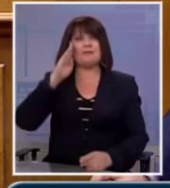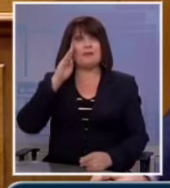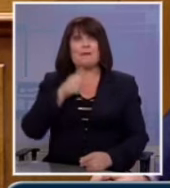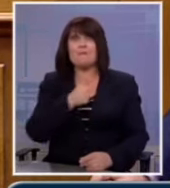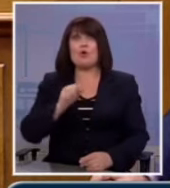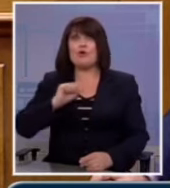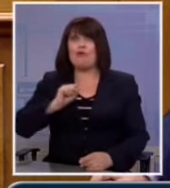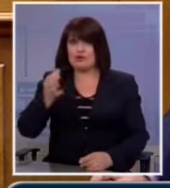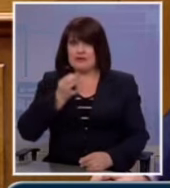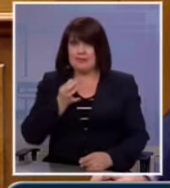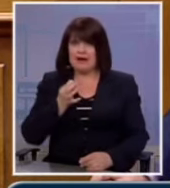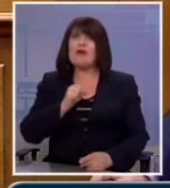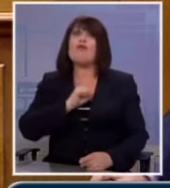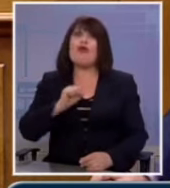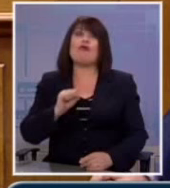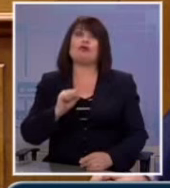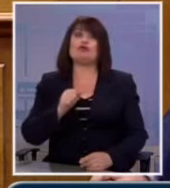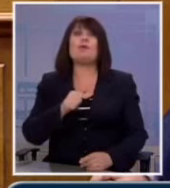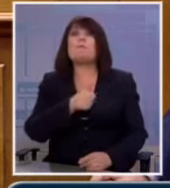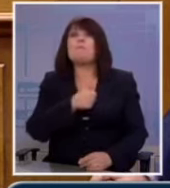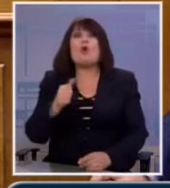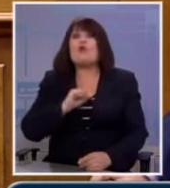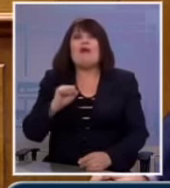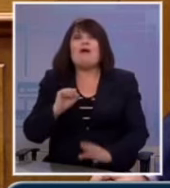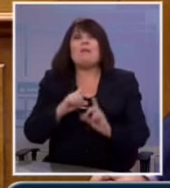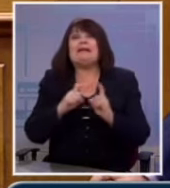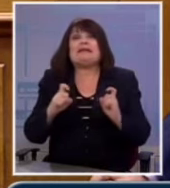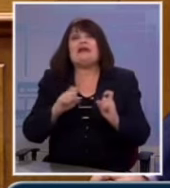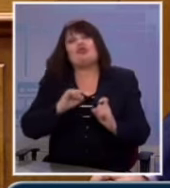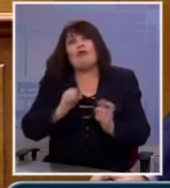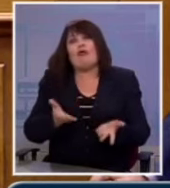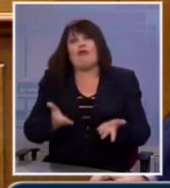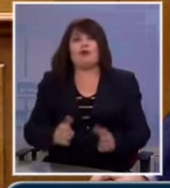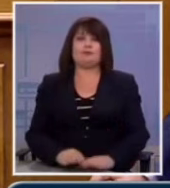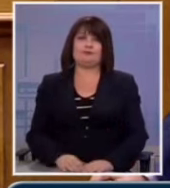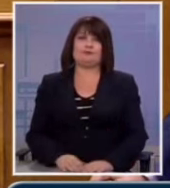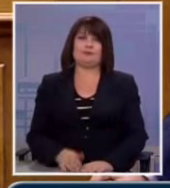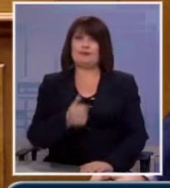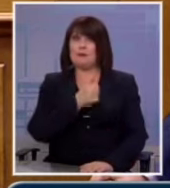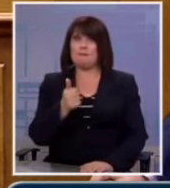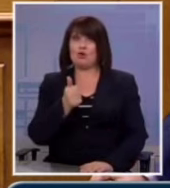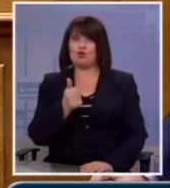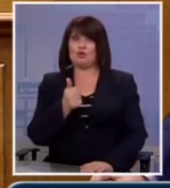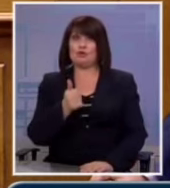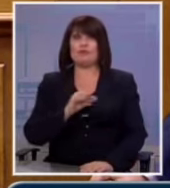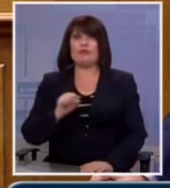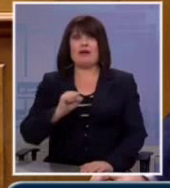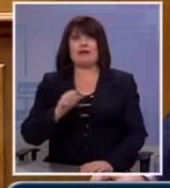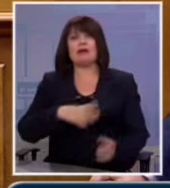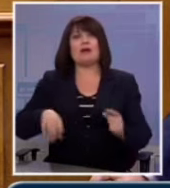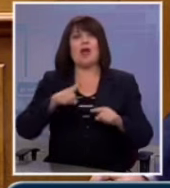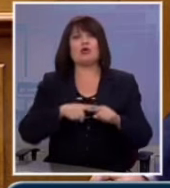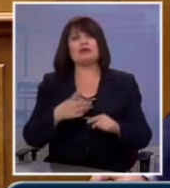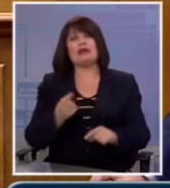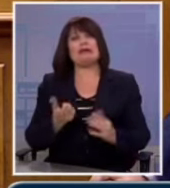φόβος είναι ο φόβος. Το μόνο που έχει να φοβηθεί σήμερα ο ελληνικός λαός